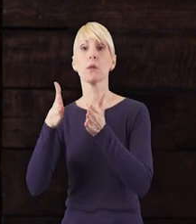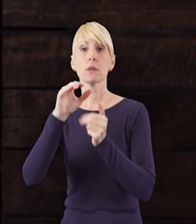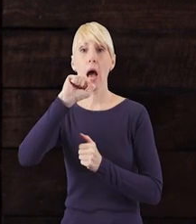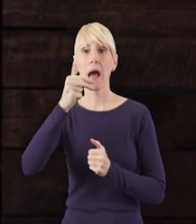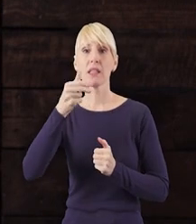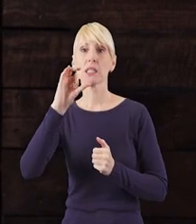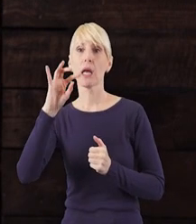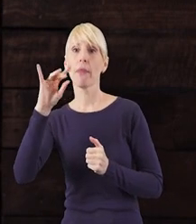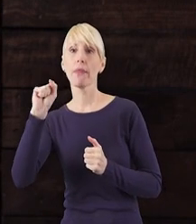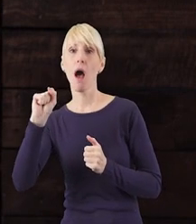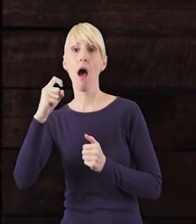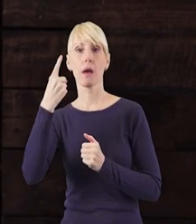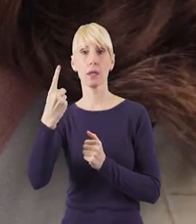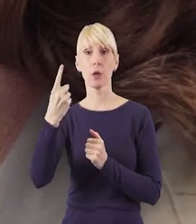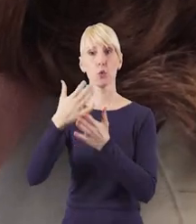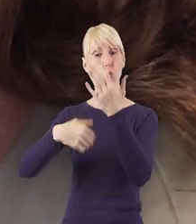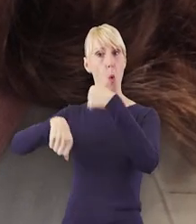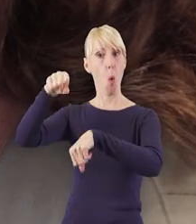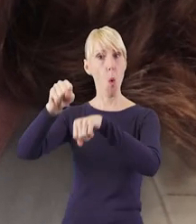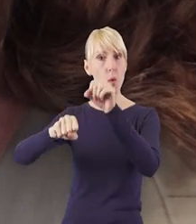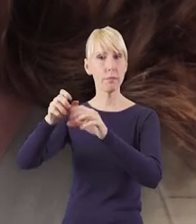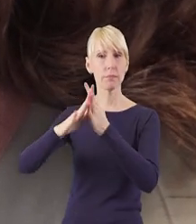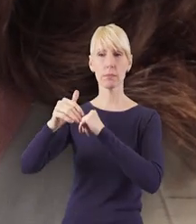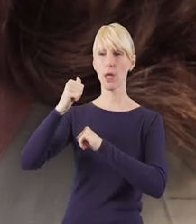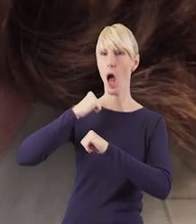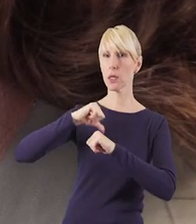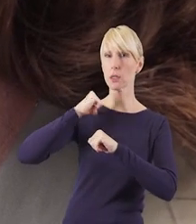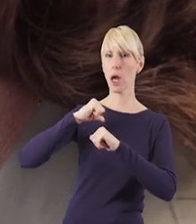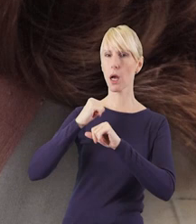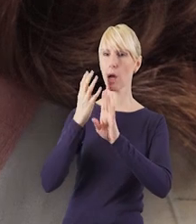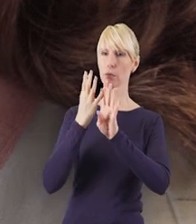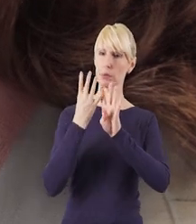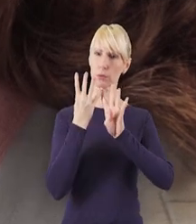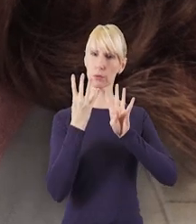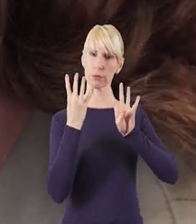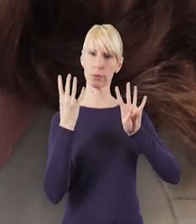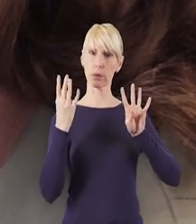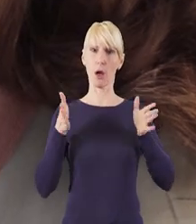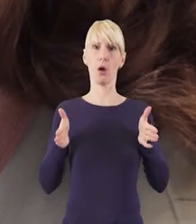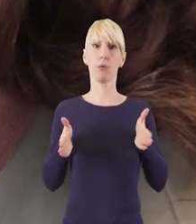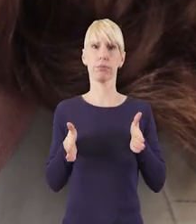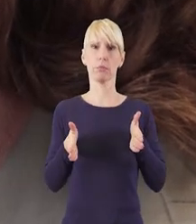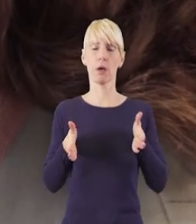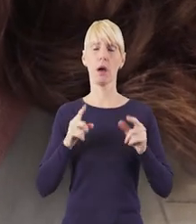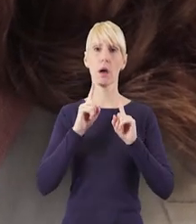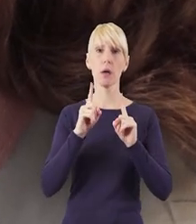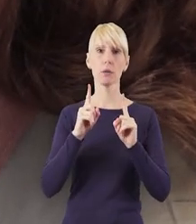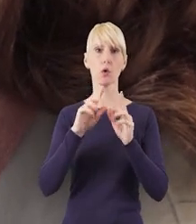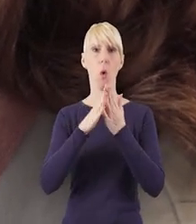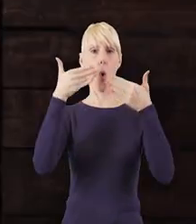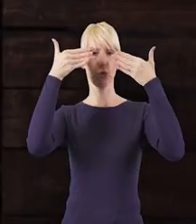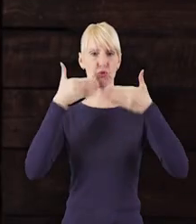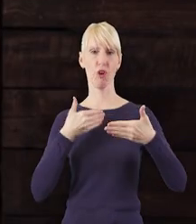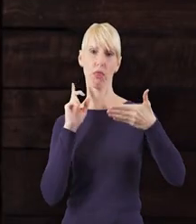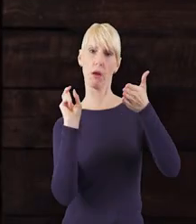1, gdzie odbywały się rozprawy. Sądzeni oczekiwali na swoją kolej stojąc na korytarzach na baczność, odwróceni twarzą do